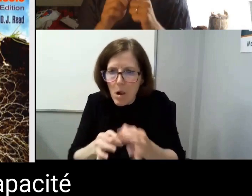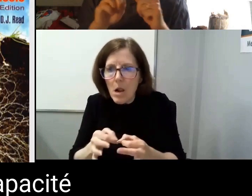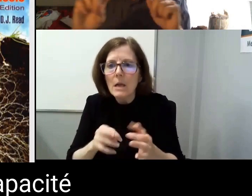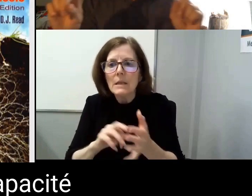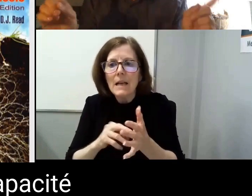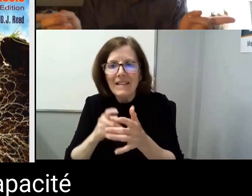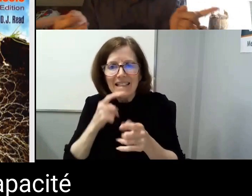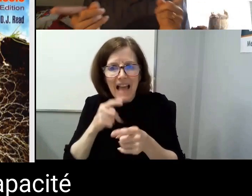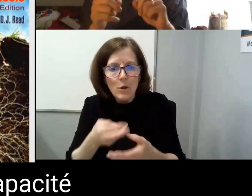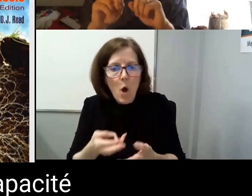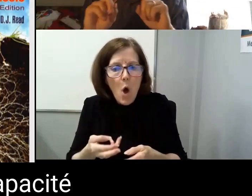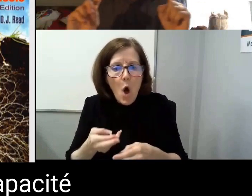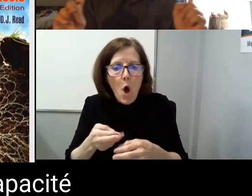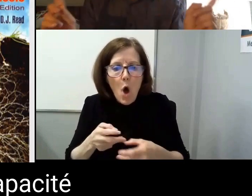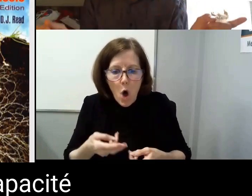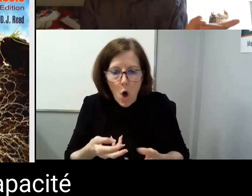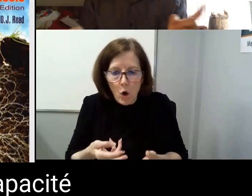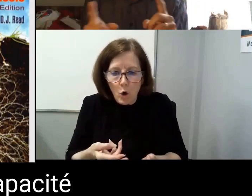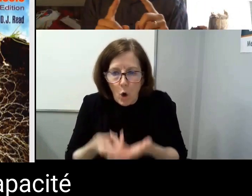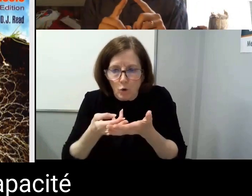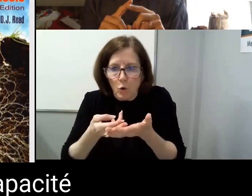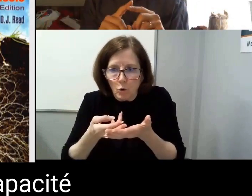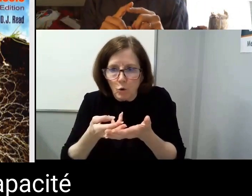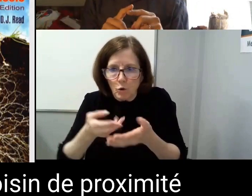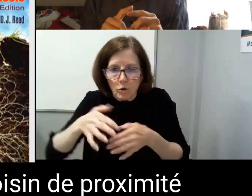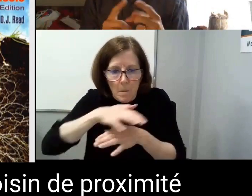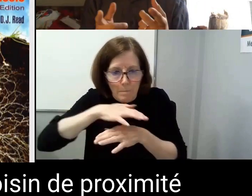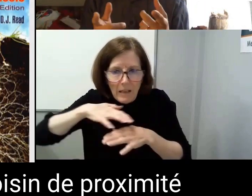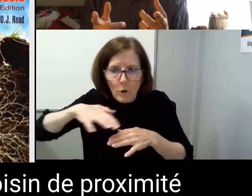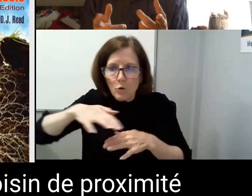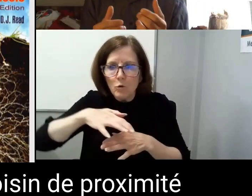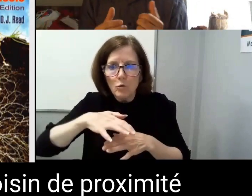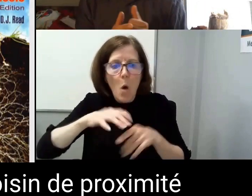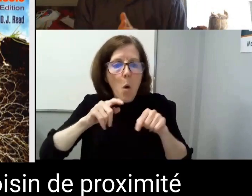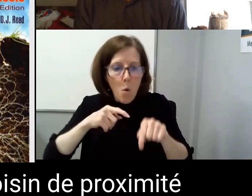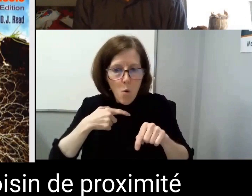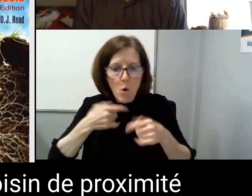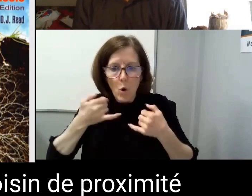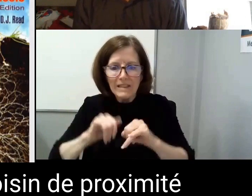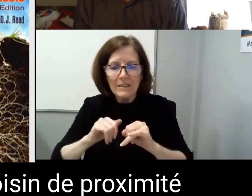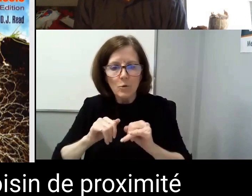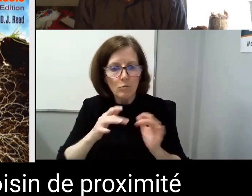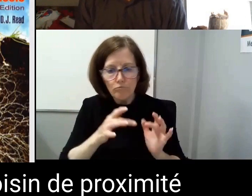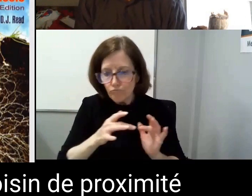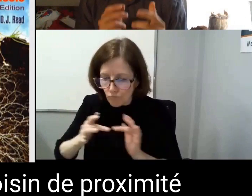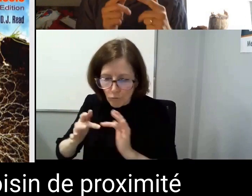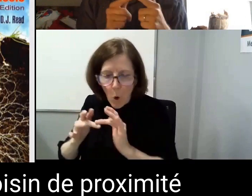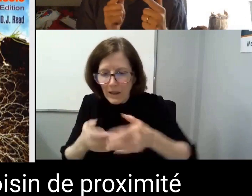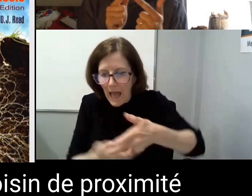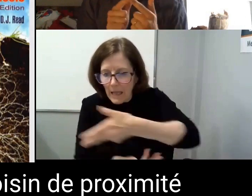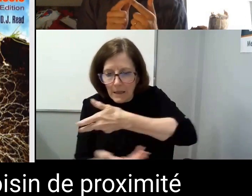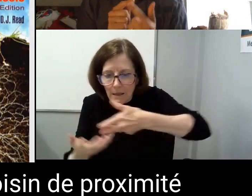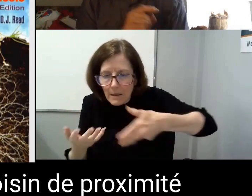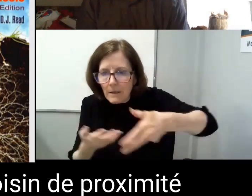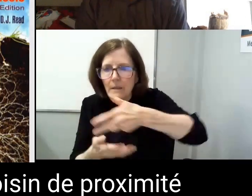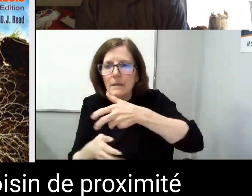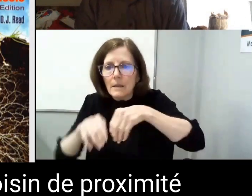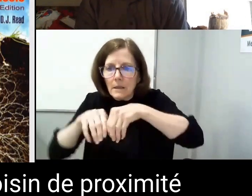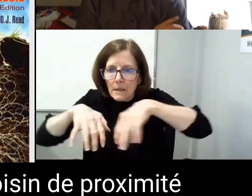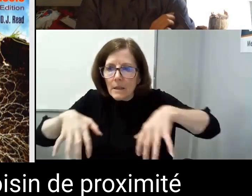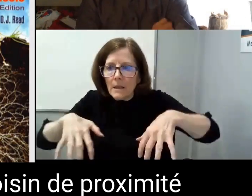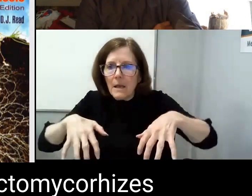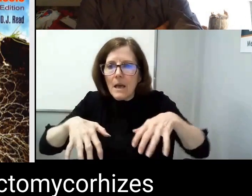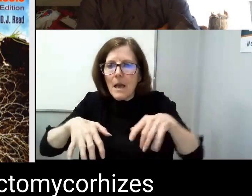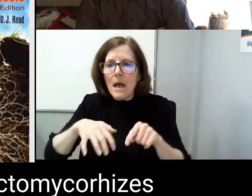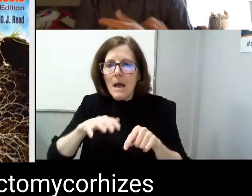précieuses. Ils vont garder leur capacité à communiquer l'information, tout ça, mais c'est un peu comme un voisin de proximité plus qu'un colocataire,